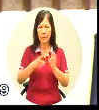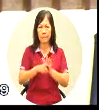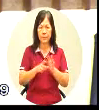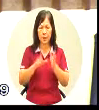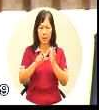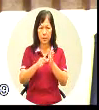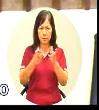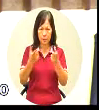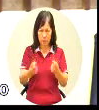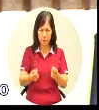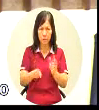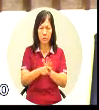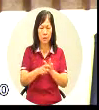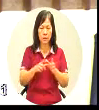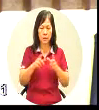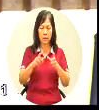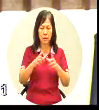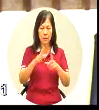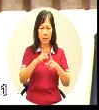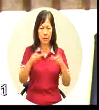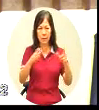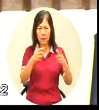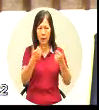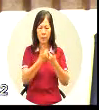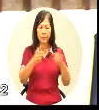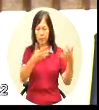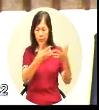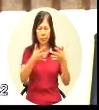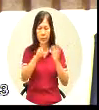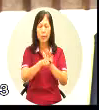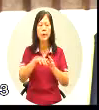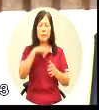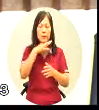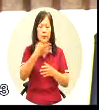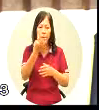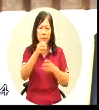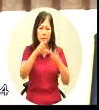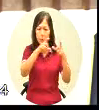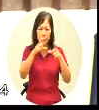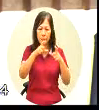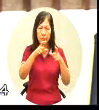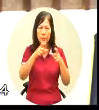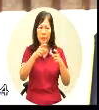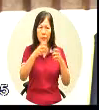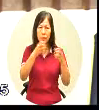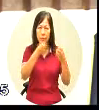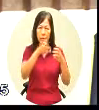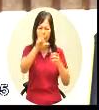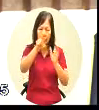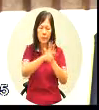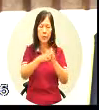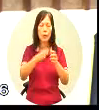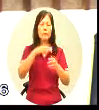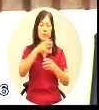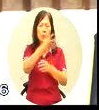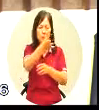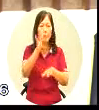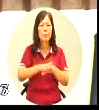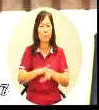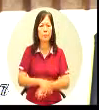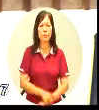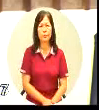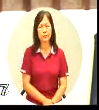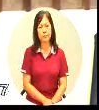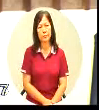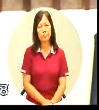期大会的市政总质询哈，那待会会有一些议题跟我们市府团队啊来就教。那